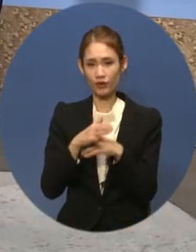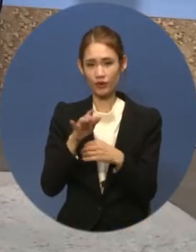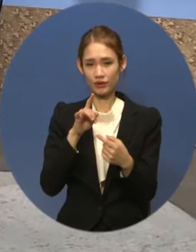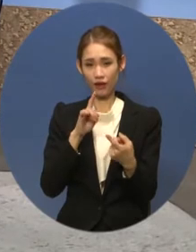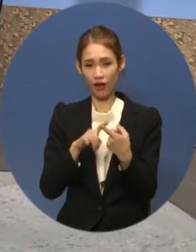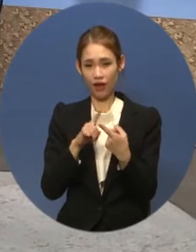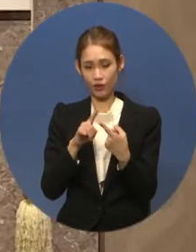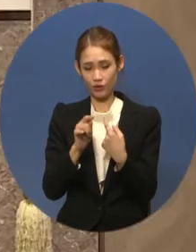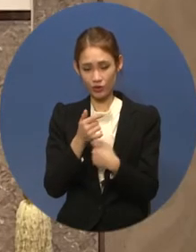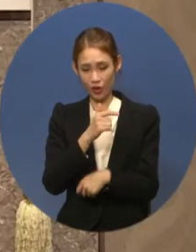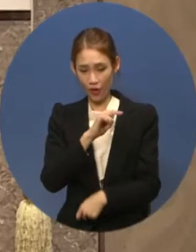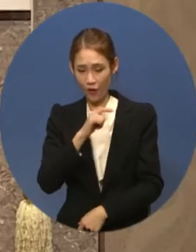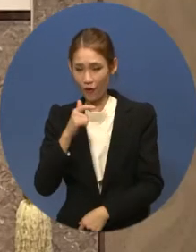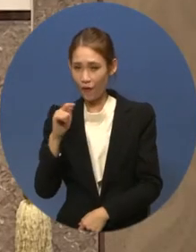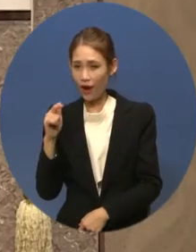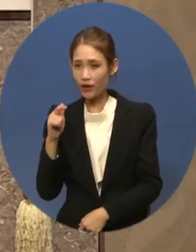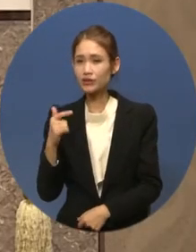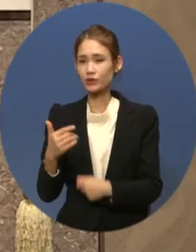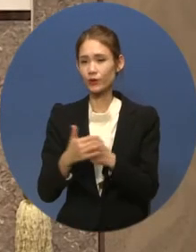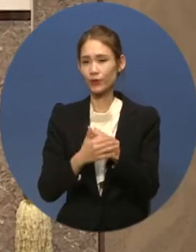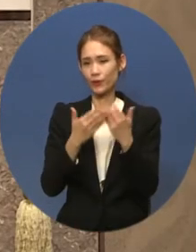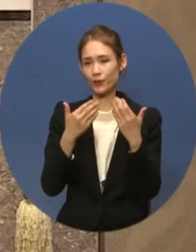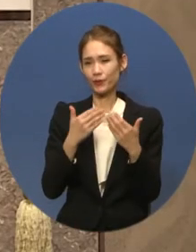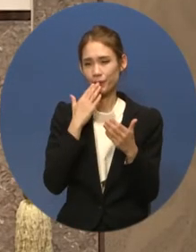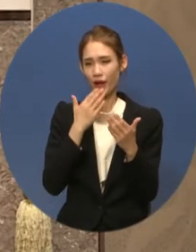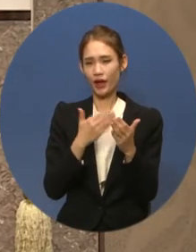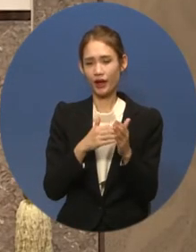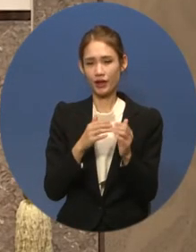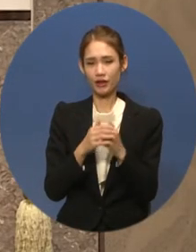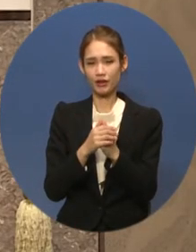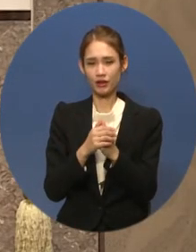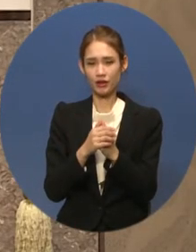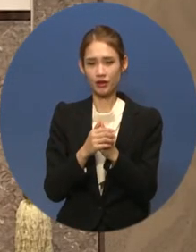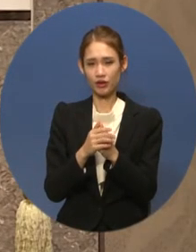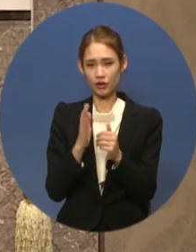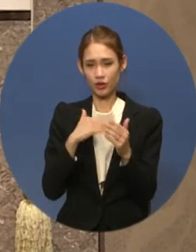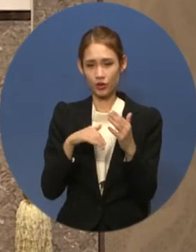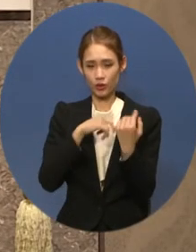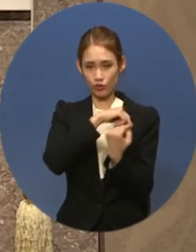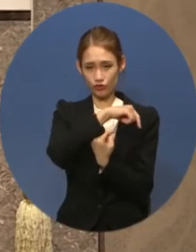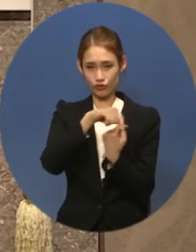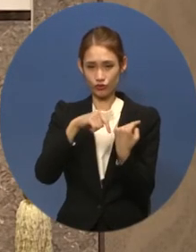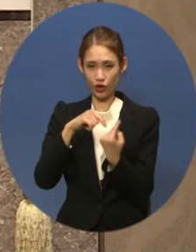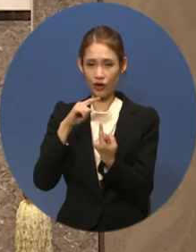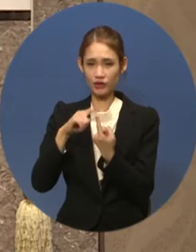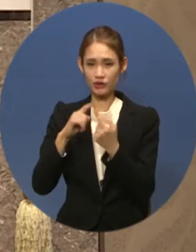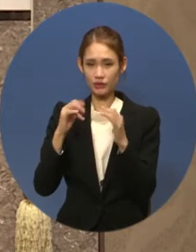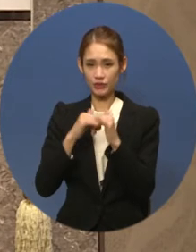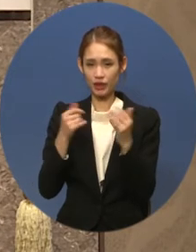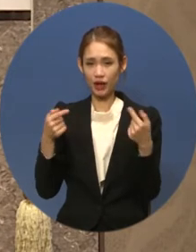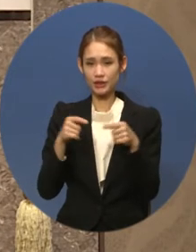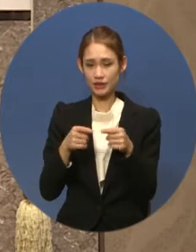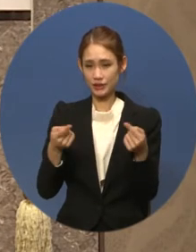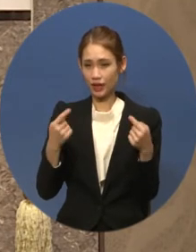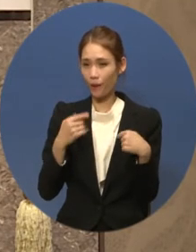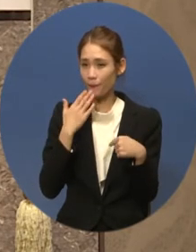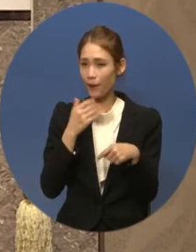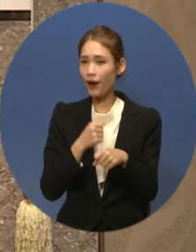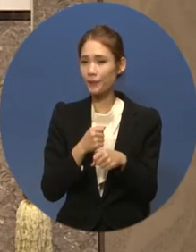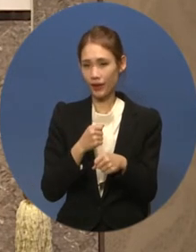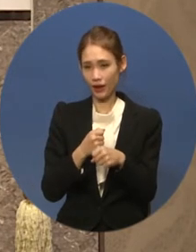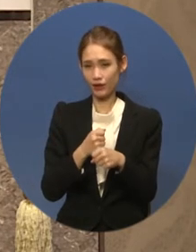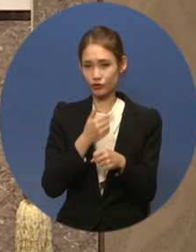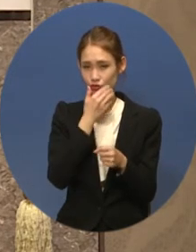여러가지 기여를 할 수 있는데요 우선은 공공기관 운영에 시민들이 많이 참여할 수 있도록 하는 것도 중요하다고